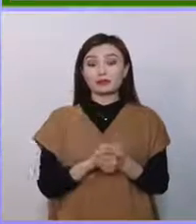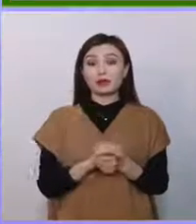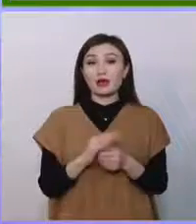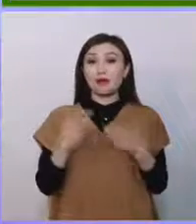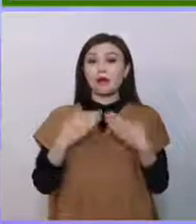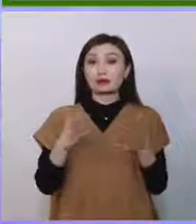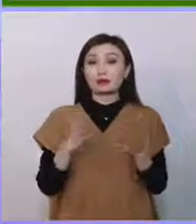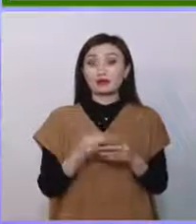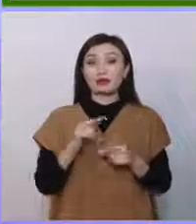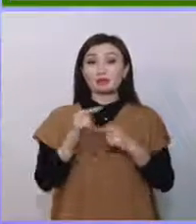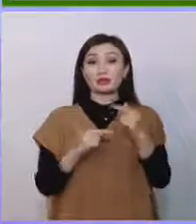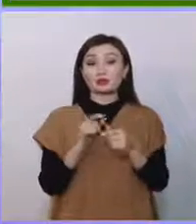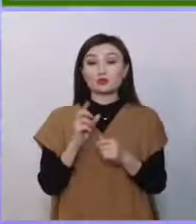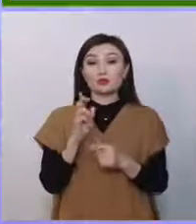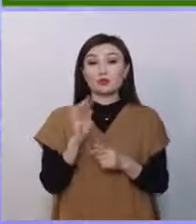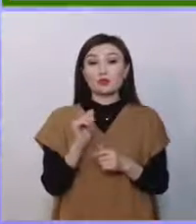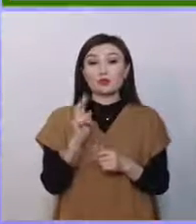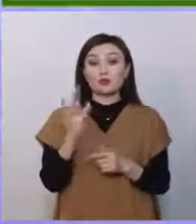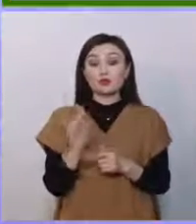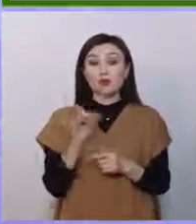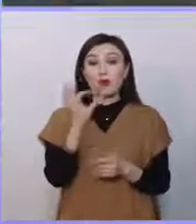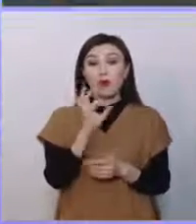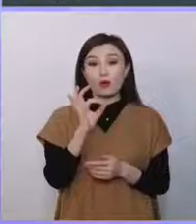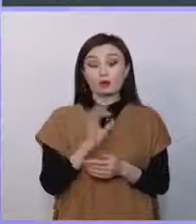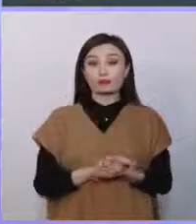открываем следующую букву о